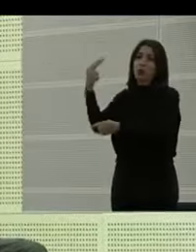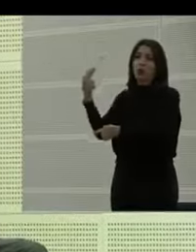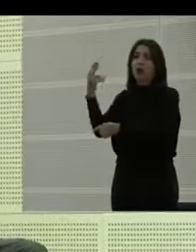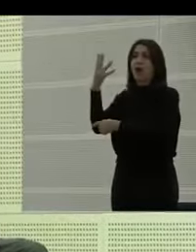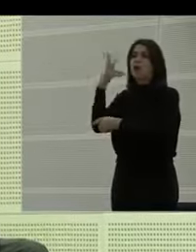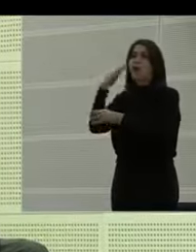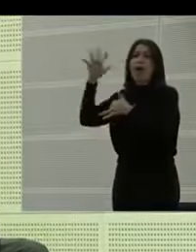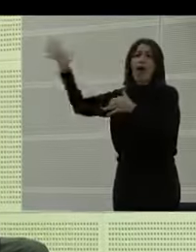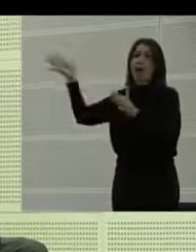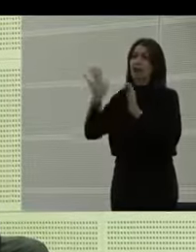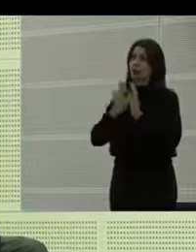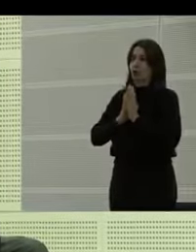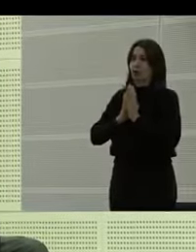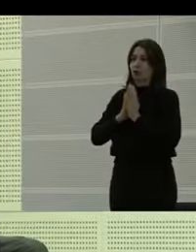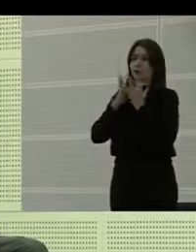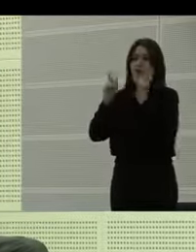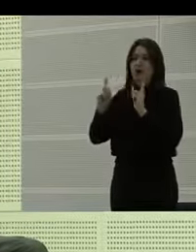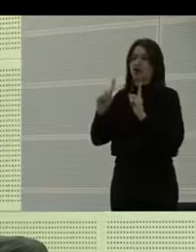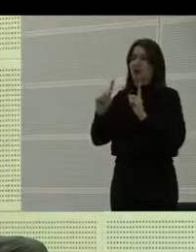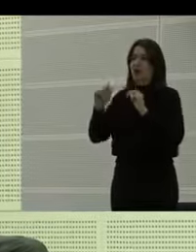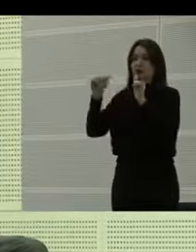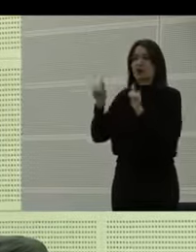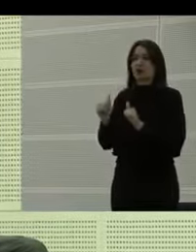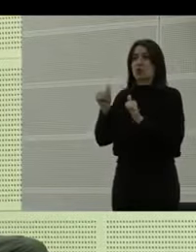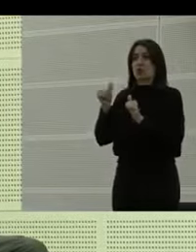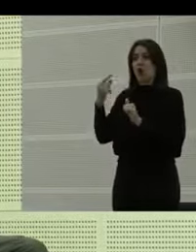altro e altrove.